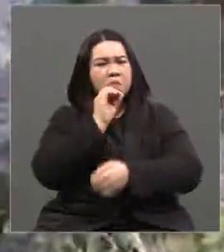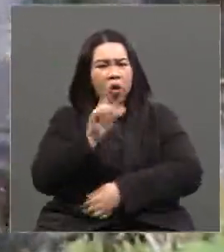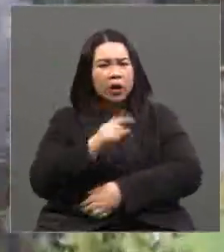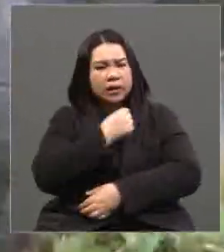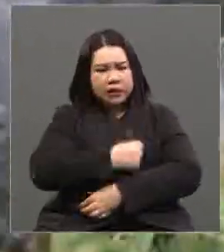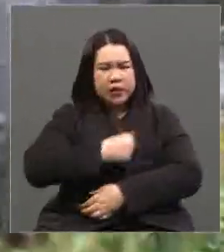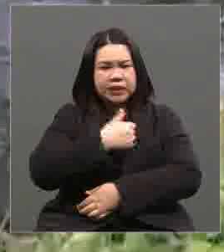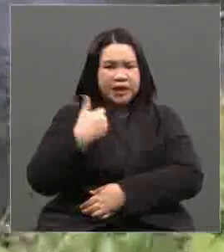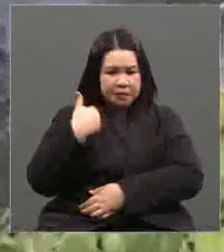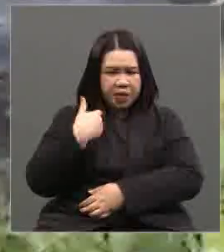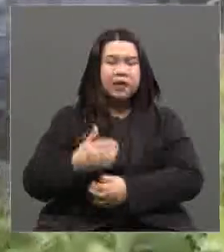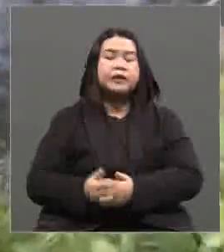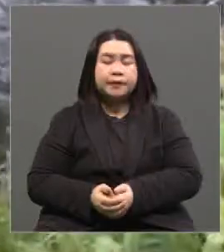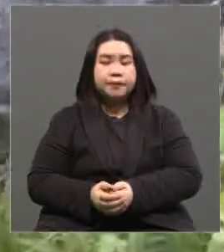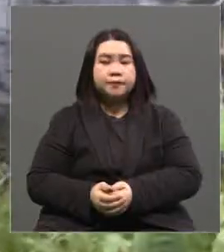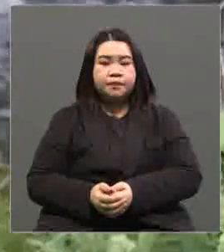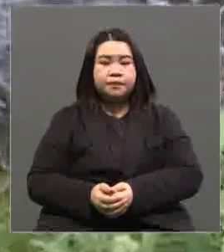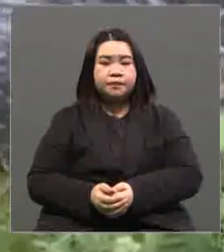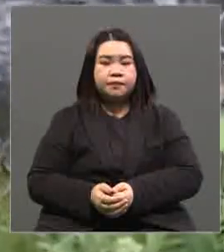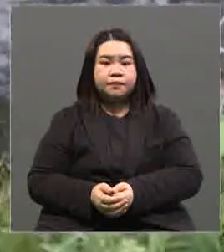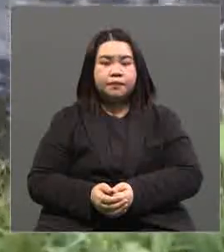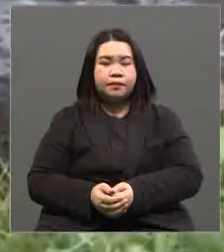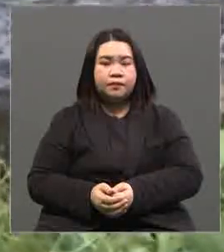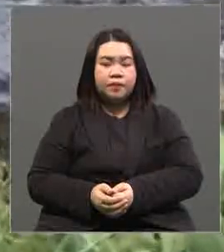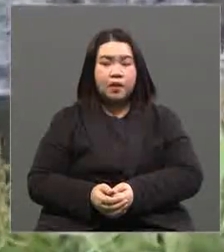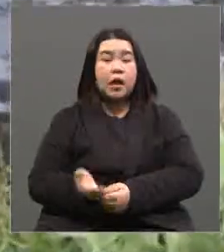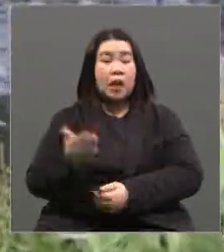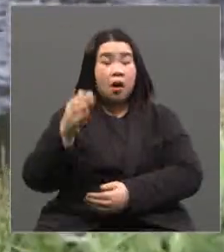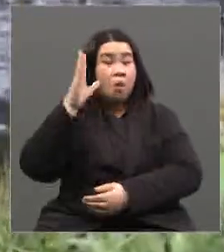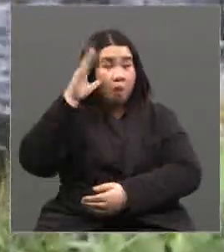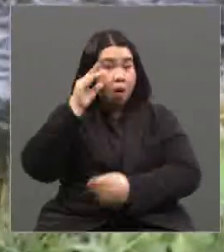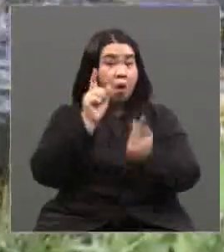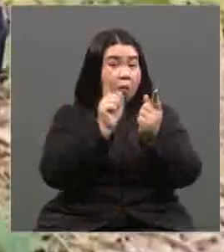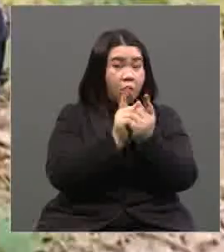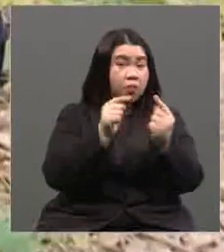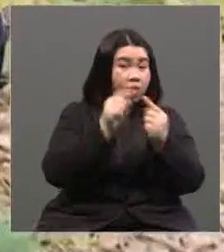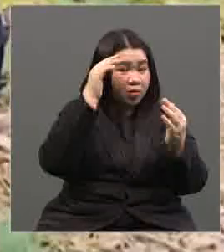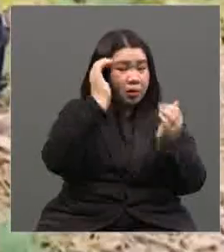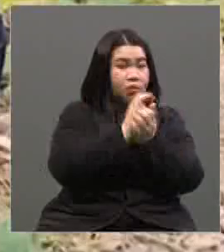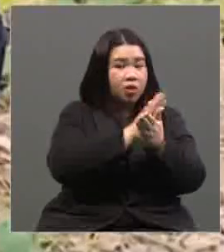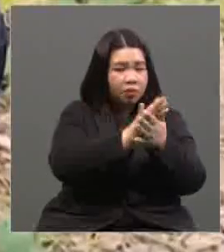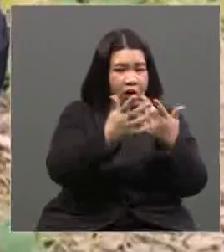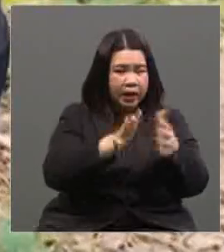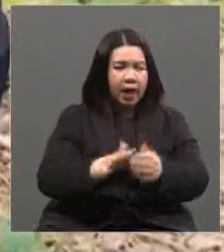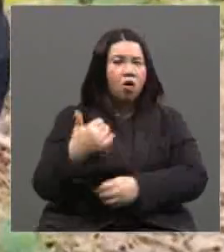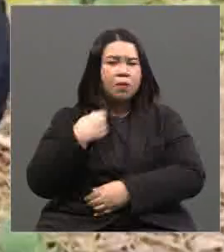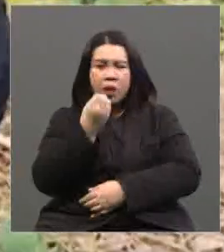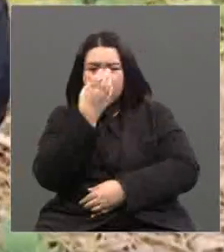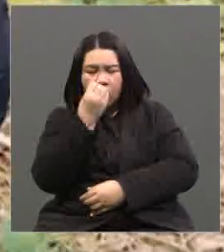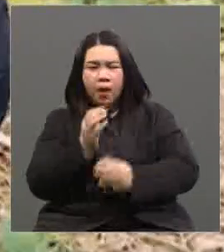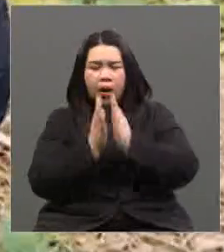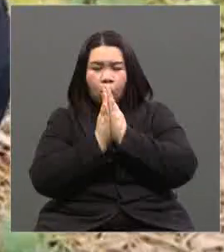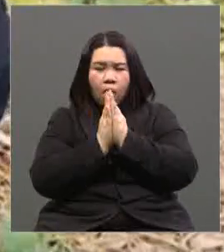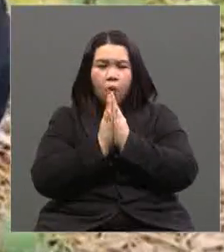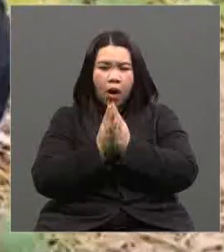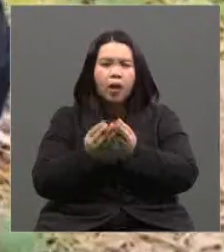รู้สึกเสียใจกับเหตุการณ์ที่เกิดขึ้นนะฮะหลังจากที่เข้าพบทางพนักงานสอบสวนของไทยแล้วเนี่ยก็เนี่ยคุณพ่อนำดอกไม้ไปทำพิธีที่จุด